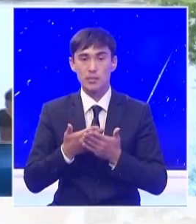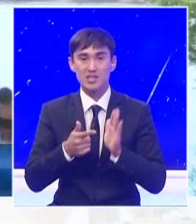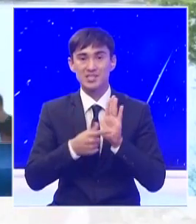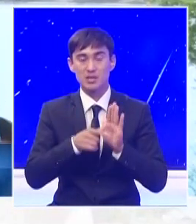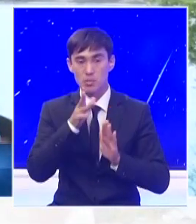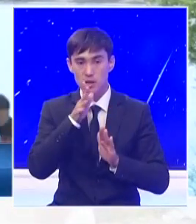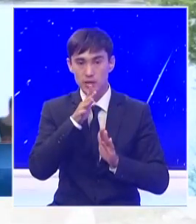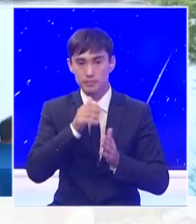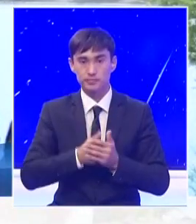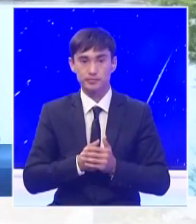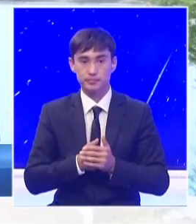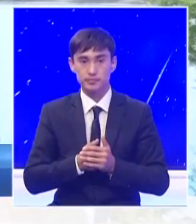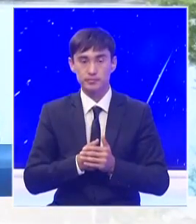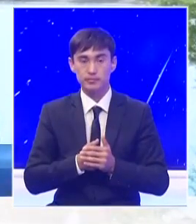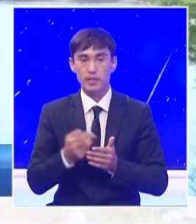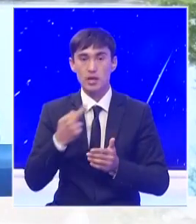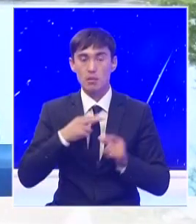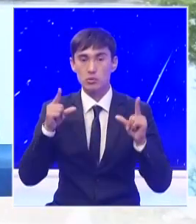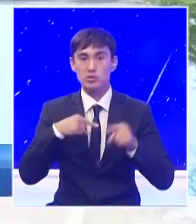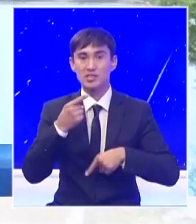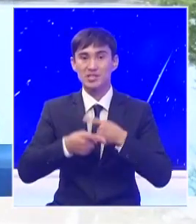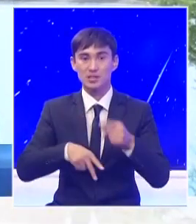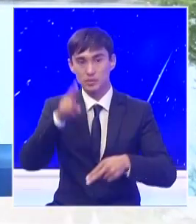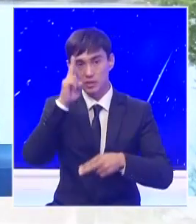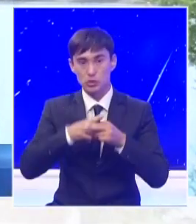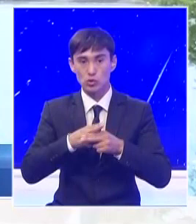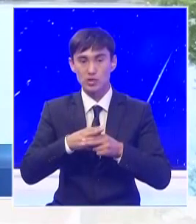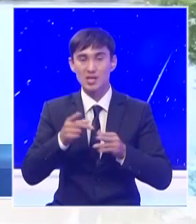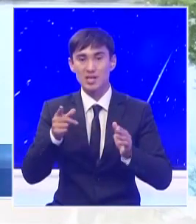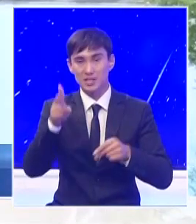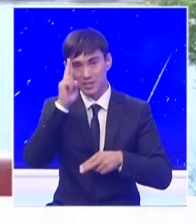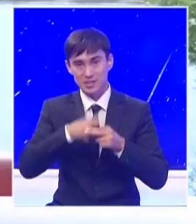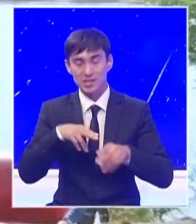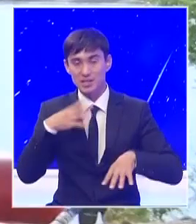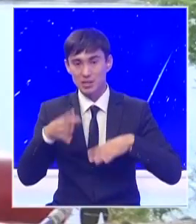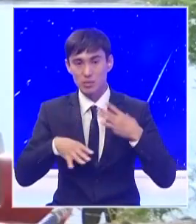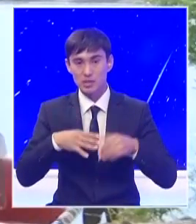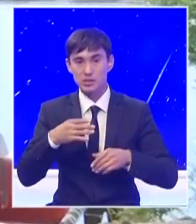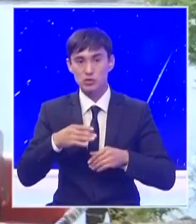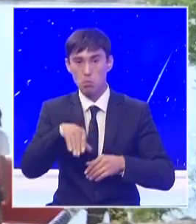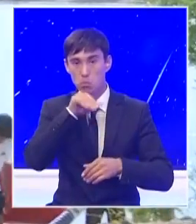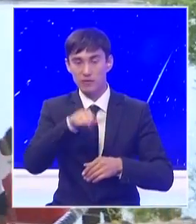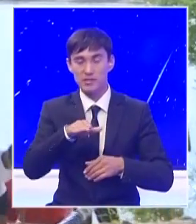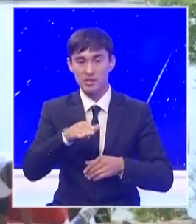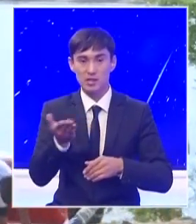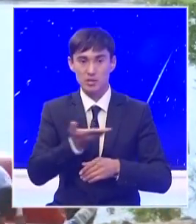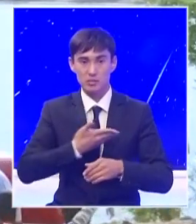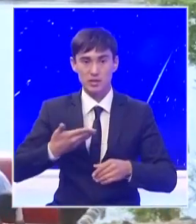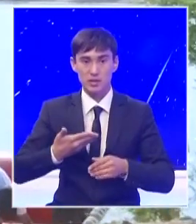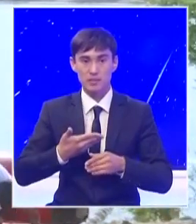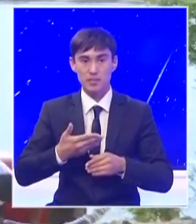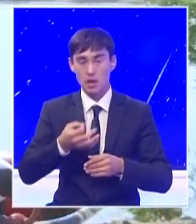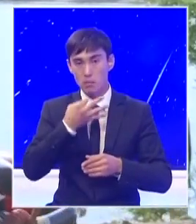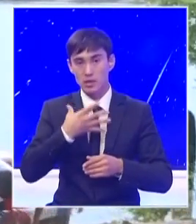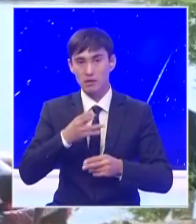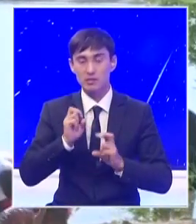лет. Я пришел за следом с сестрой, потому что сестра занимается уже профессионально, и мне